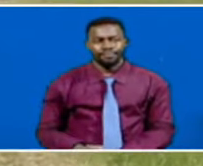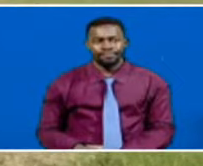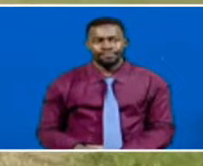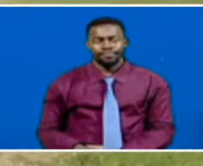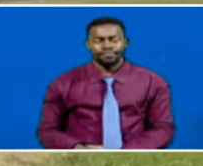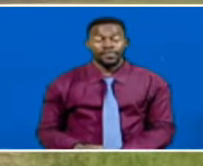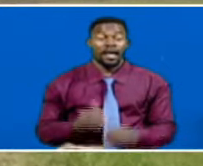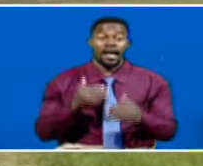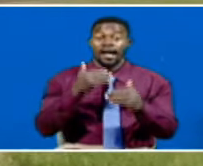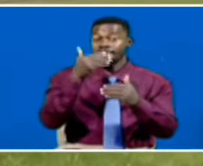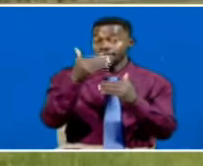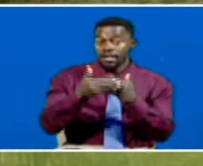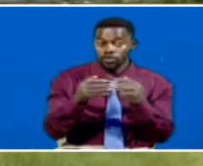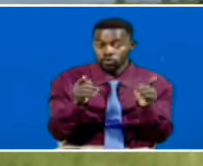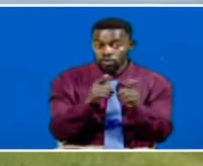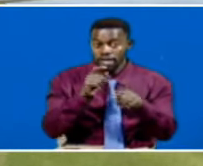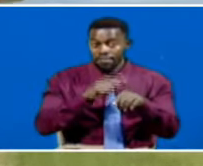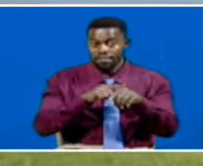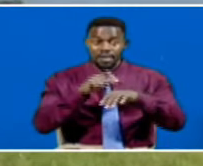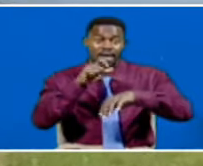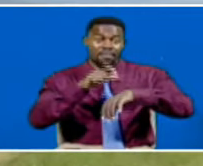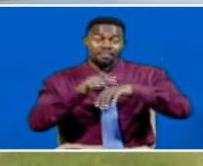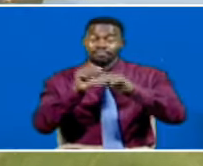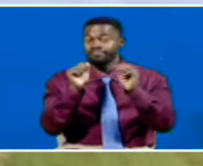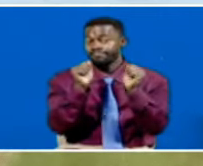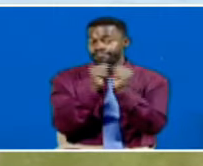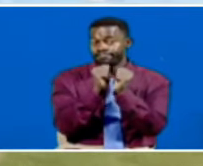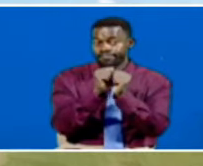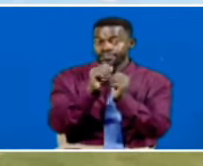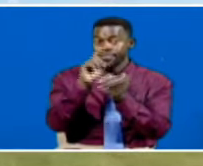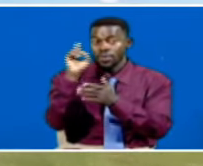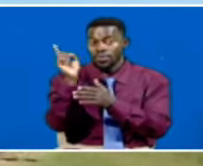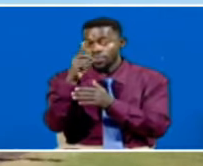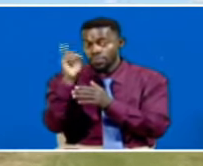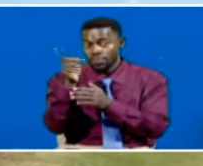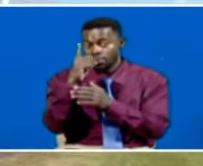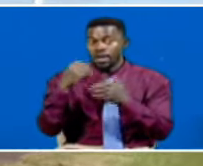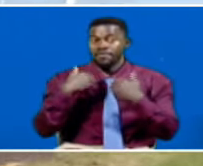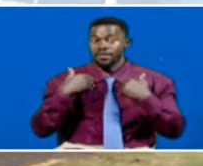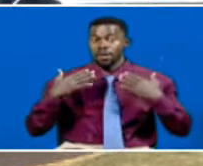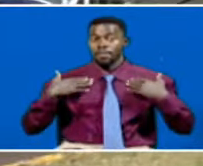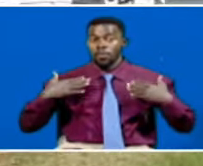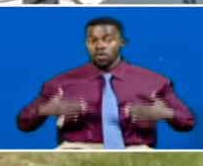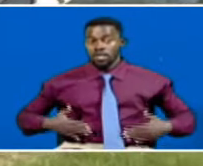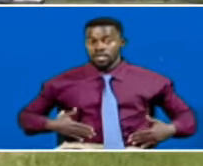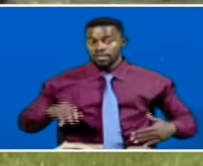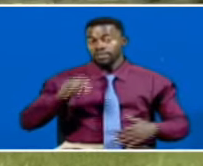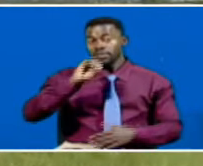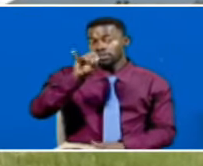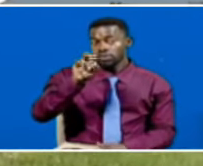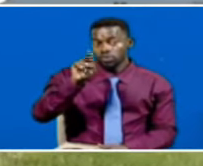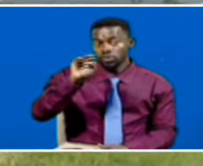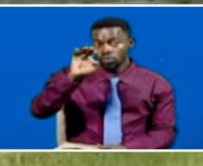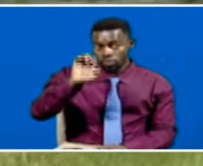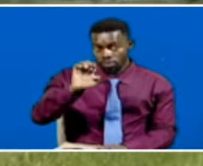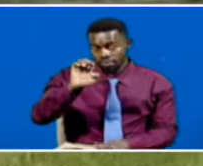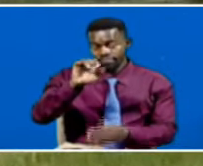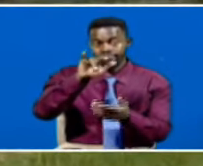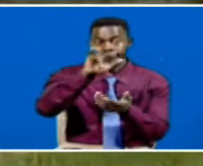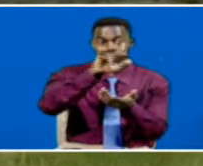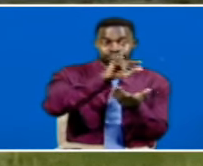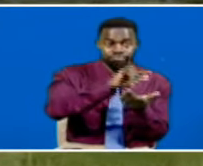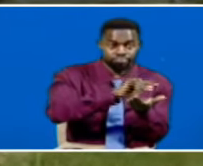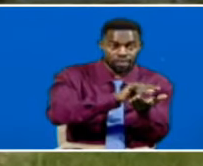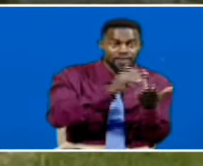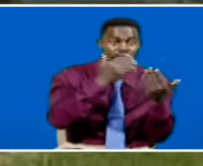Dakika chache kabla ya saa 4 asubuhi, ndege iliyokuwa imeubeba mwili wa mwenda zake June ikatua katika angatua ndogo ya